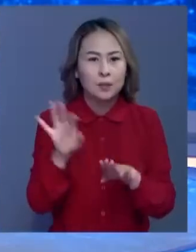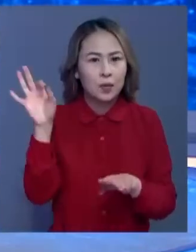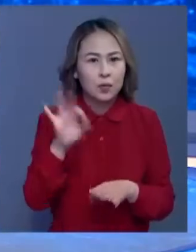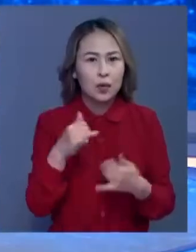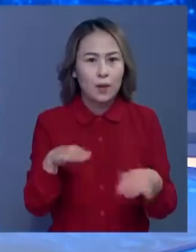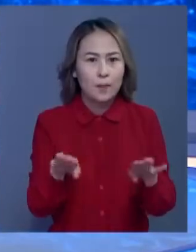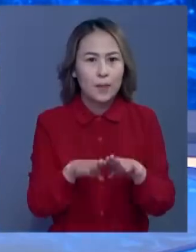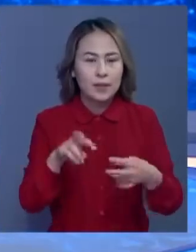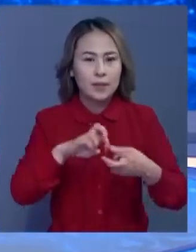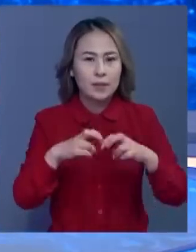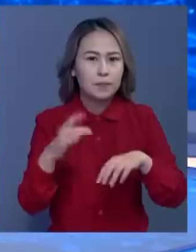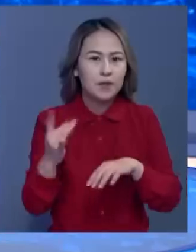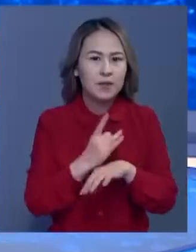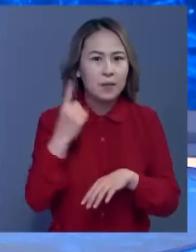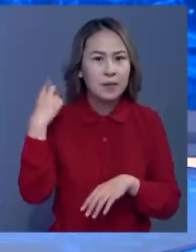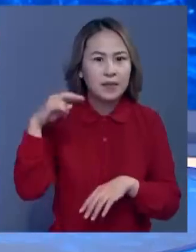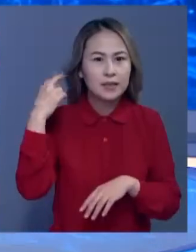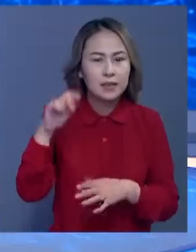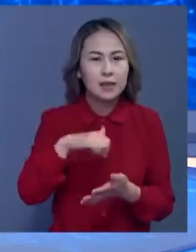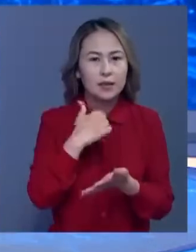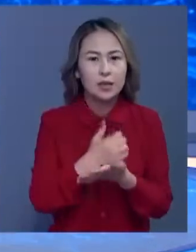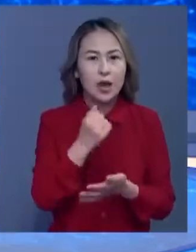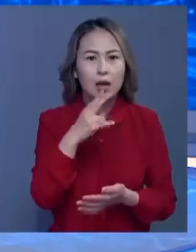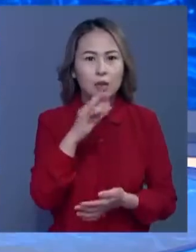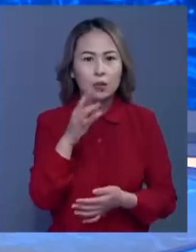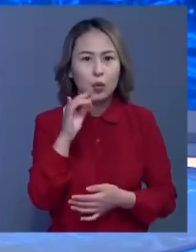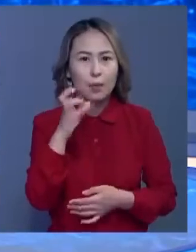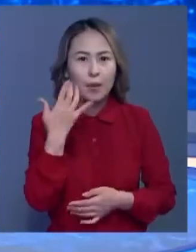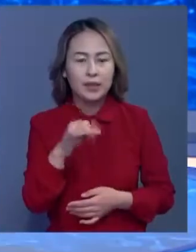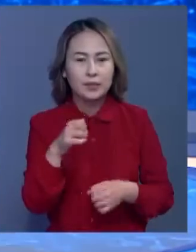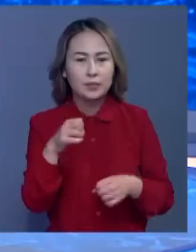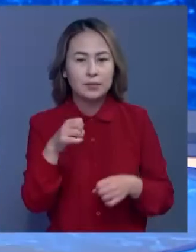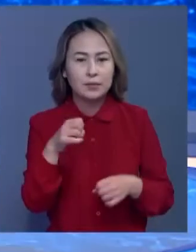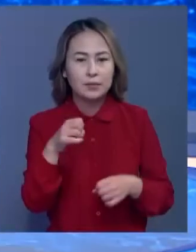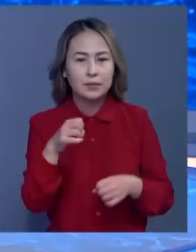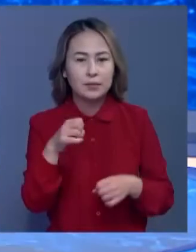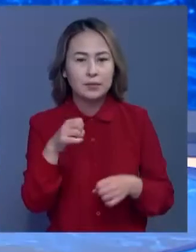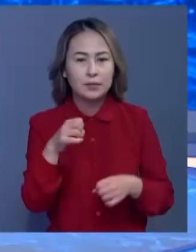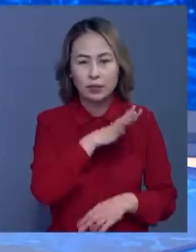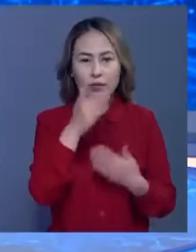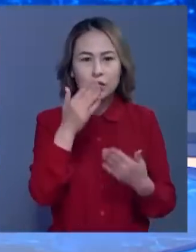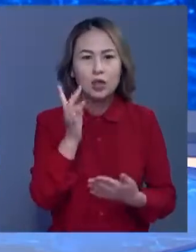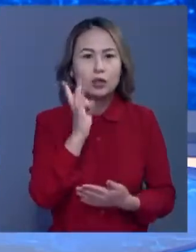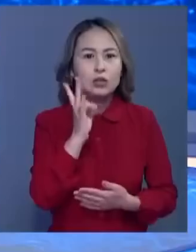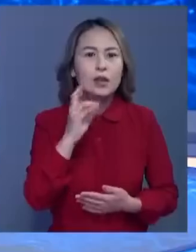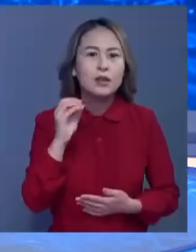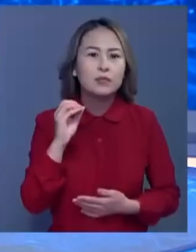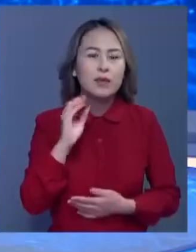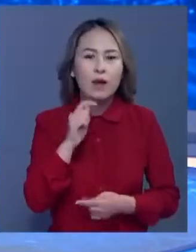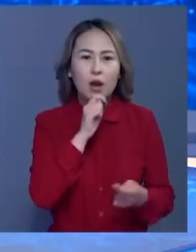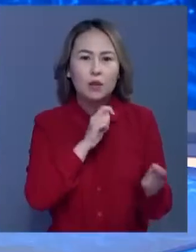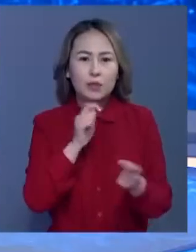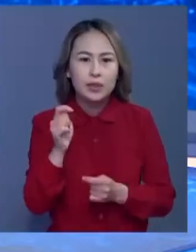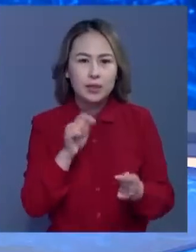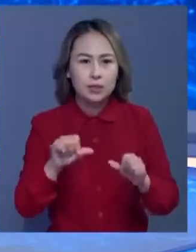жүр. Осы мәселеге қатысты тұңғыш президенттің баспасөз хатшысы Айдос Үкібай арнайы сұхбат. Айтуынша, Нұрсұлтан